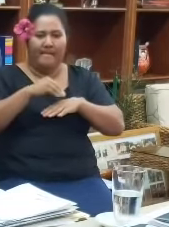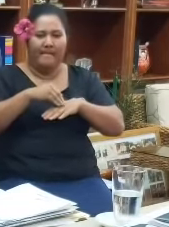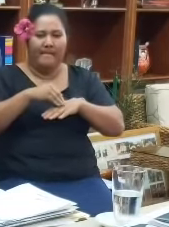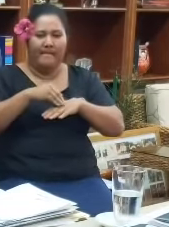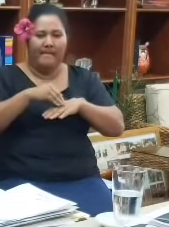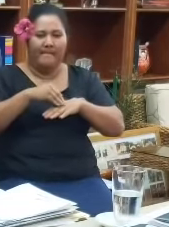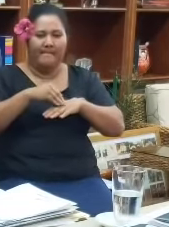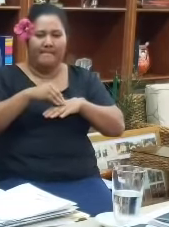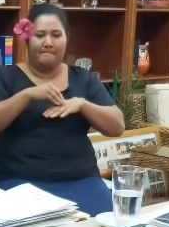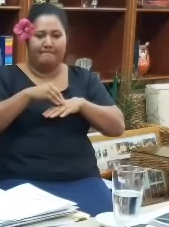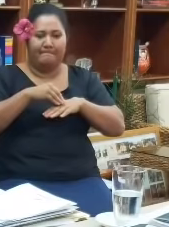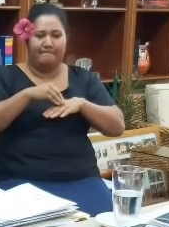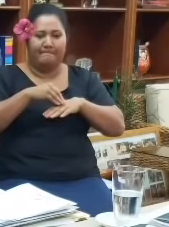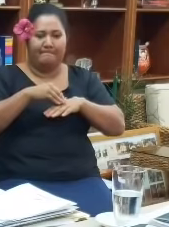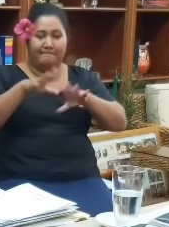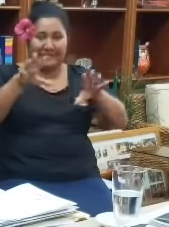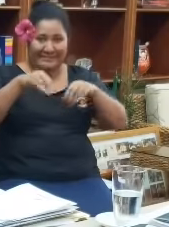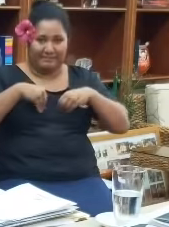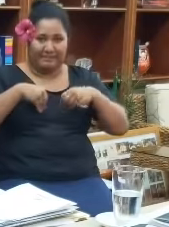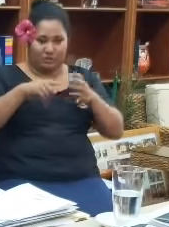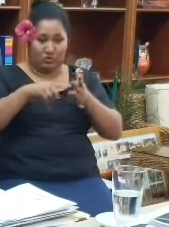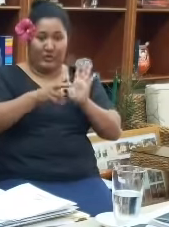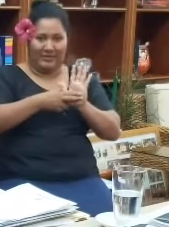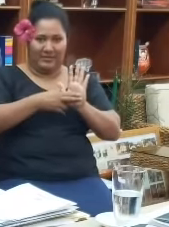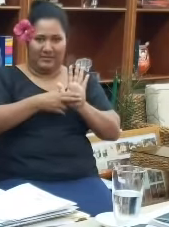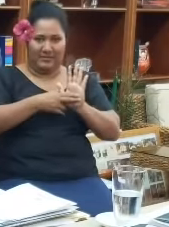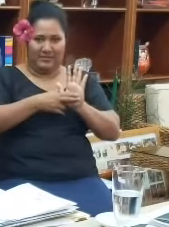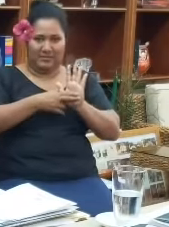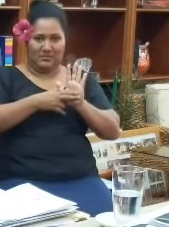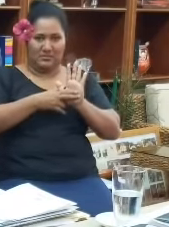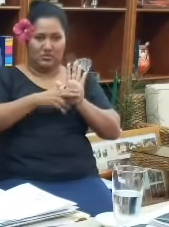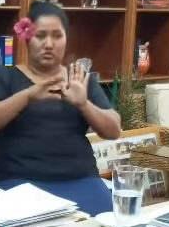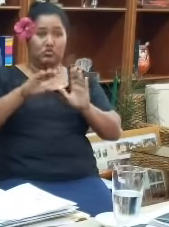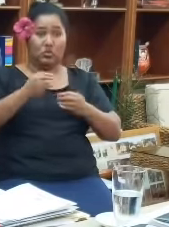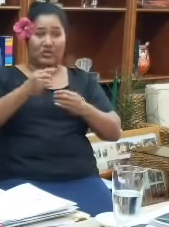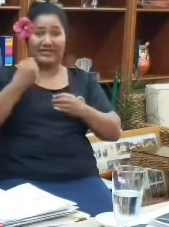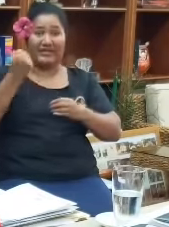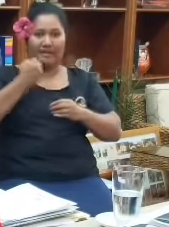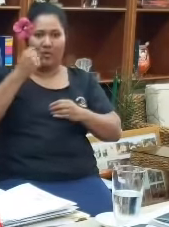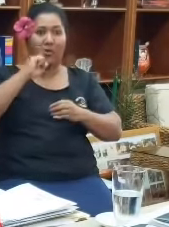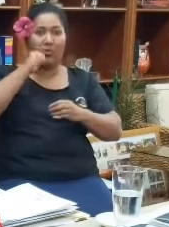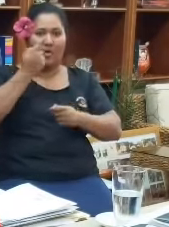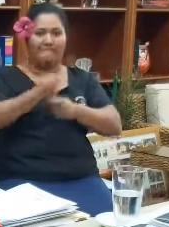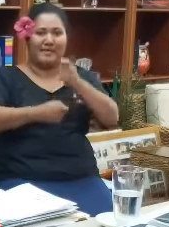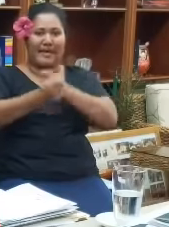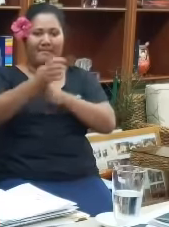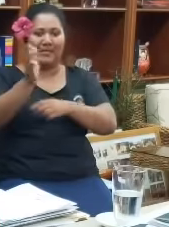Le talio tato, le marofa tassi, il y a tout tassi, il y a samba.